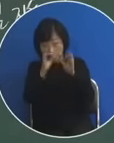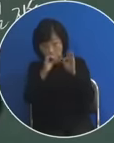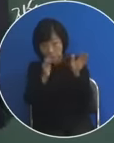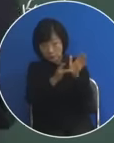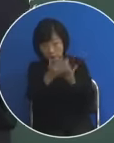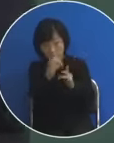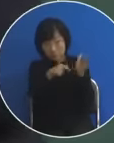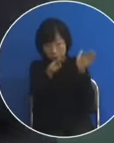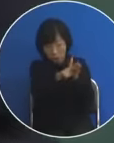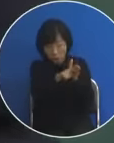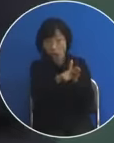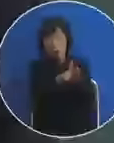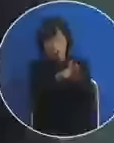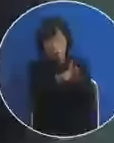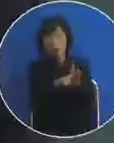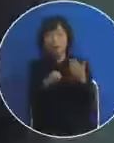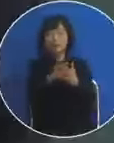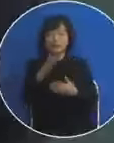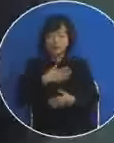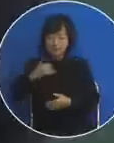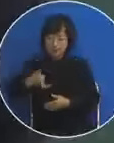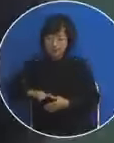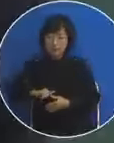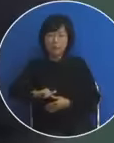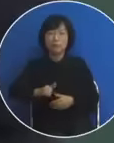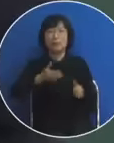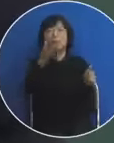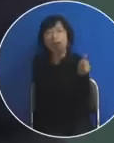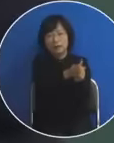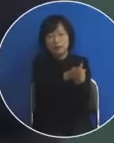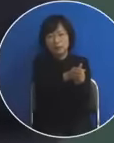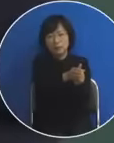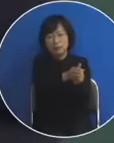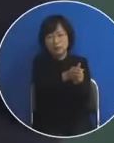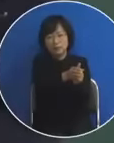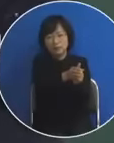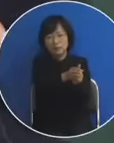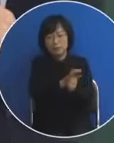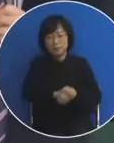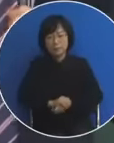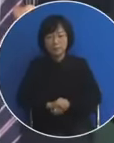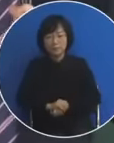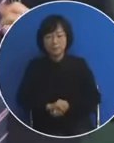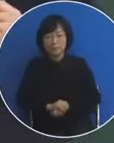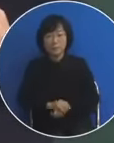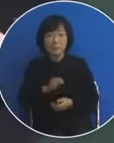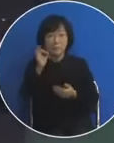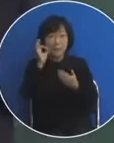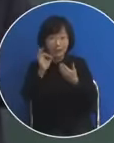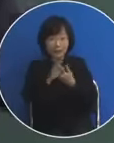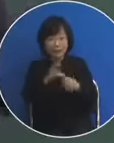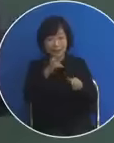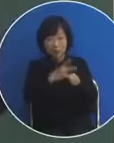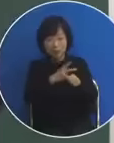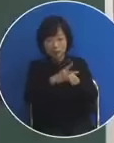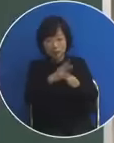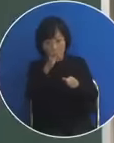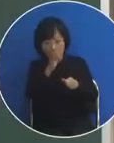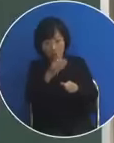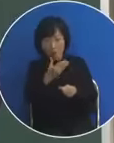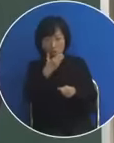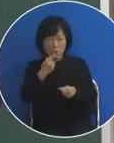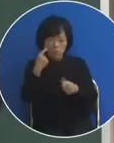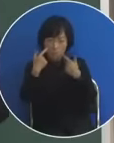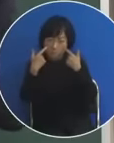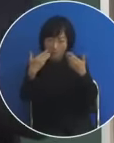this message and the broadcast, entrust it to your church or to believers. 그것도 복음 정확한 사람 만났다. 그것은 최고 축복을 받은